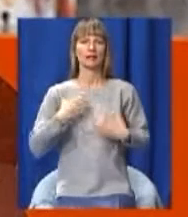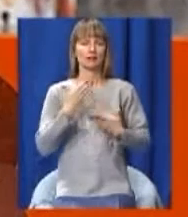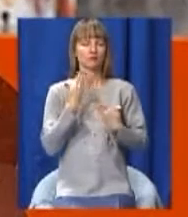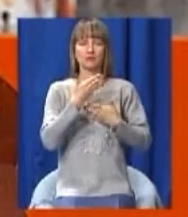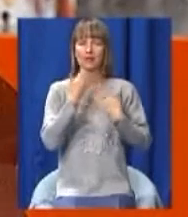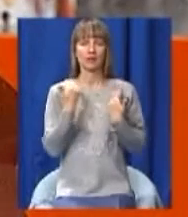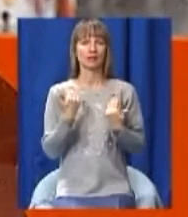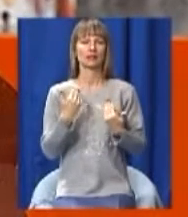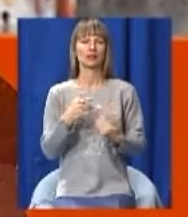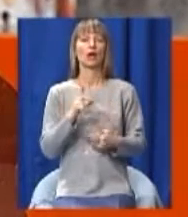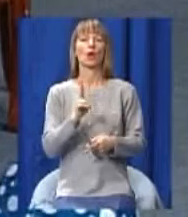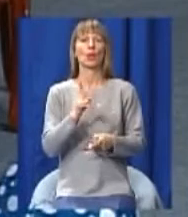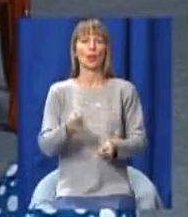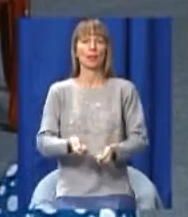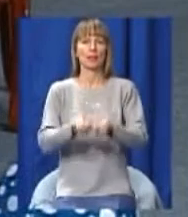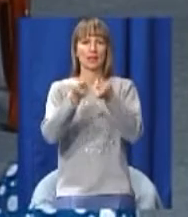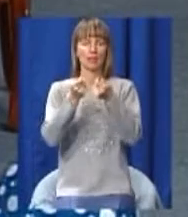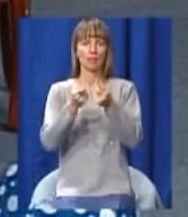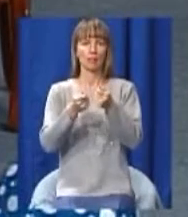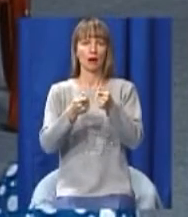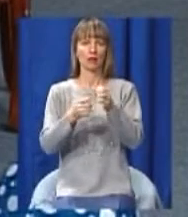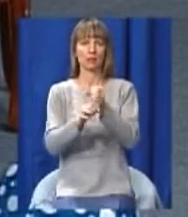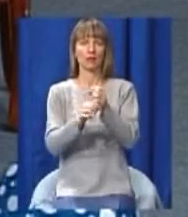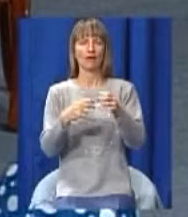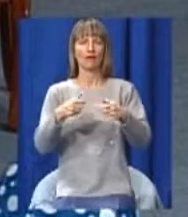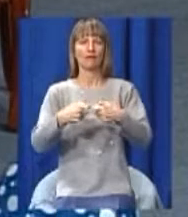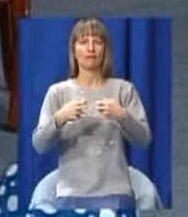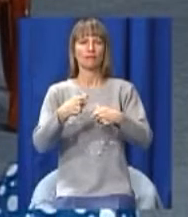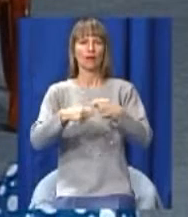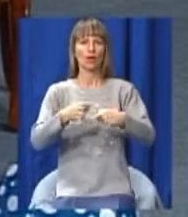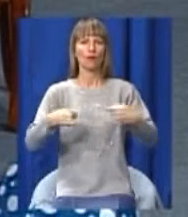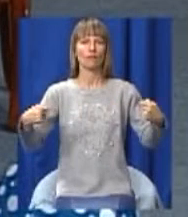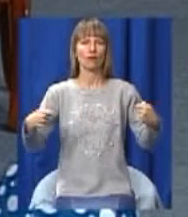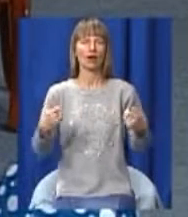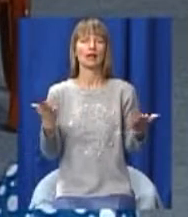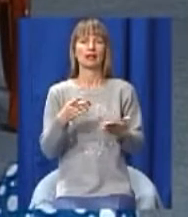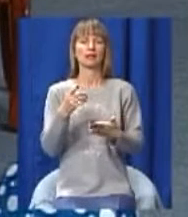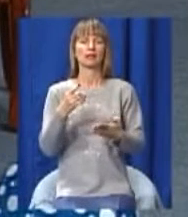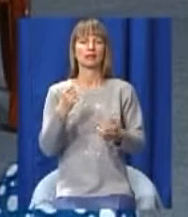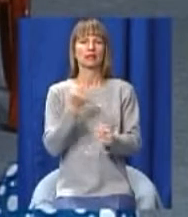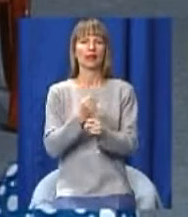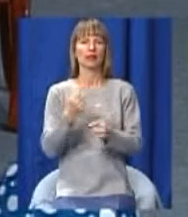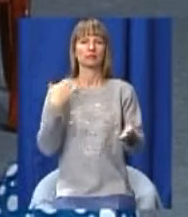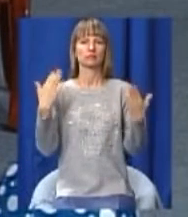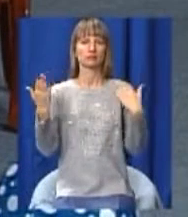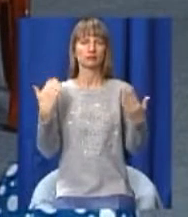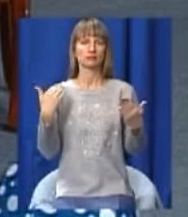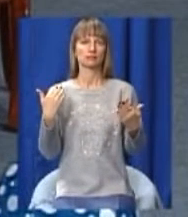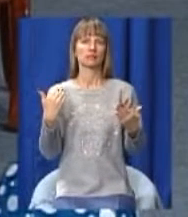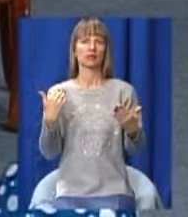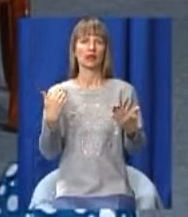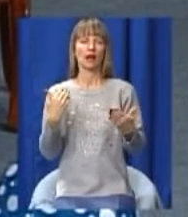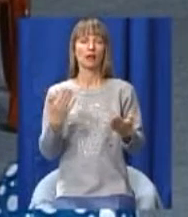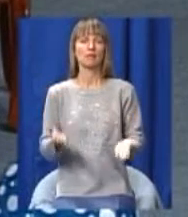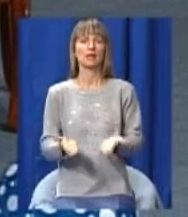тебе як, на яку висоту тебе підіймають на цих мотузочках? І які ти трюки там робиш? Ну, підіймають не